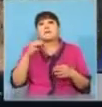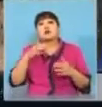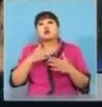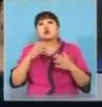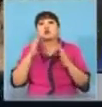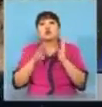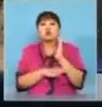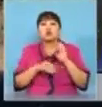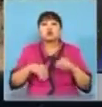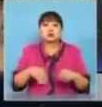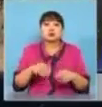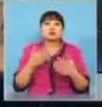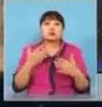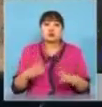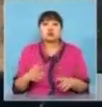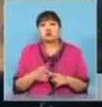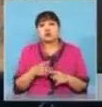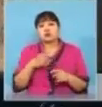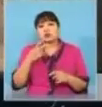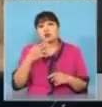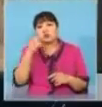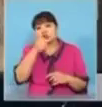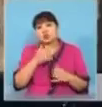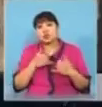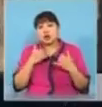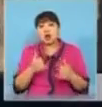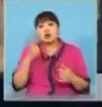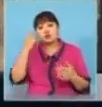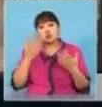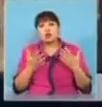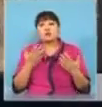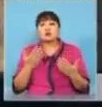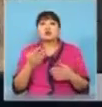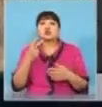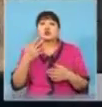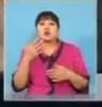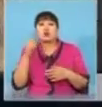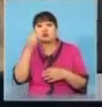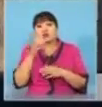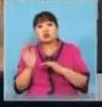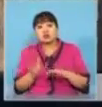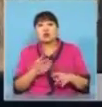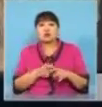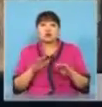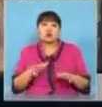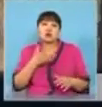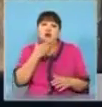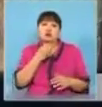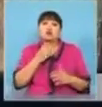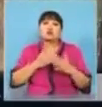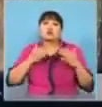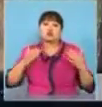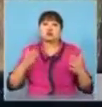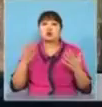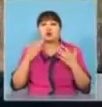үстінде көшет отырғызылды осы 25 жылдыққа. Ойлайым, енді бір 25 жылдан кейін бұл жерге кәдімгі үлкен